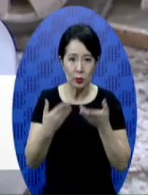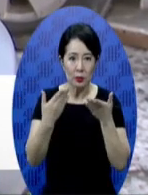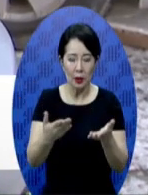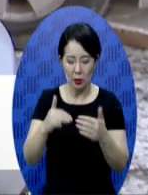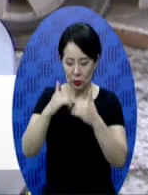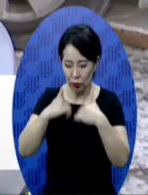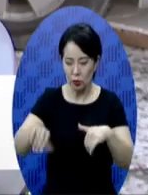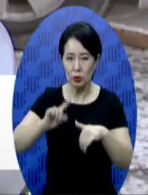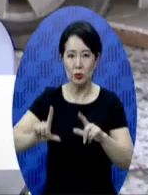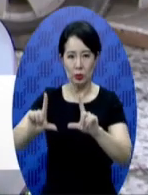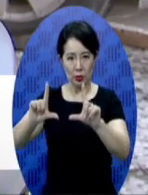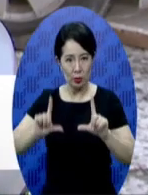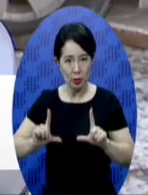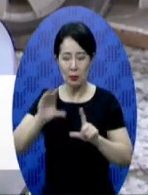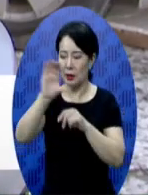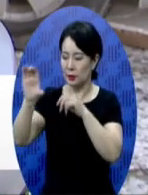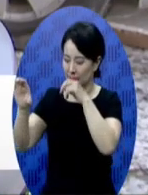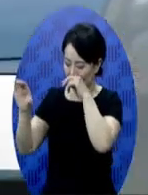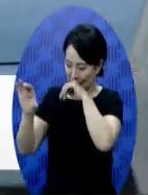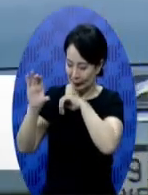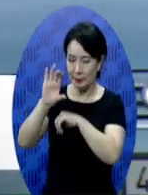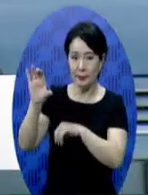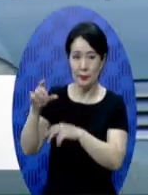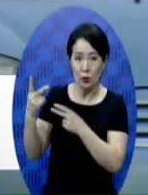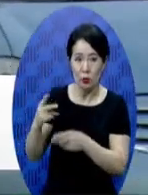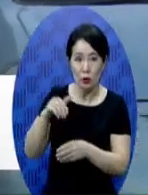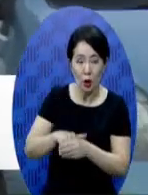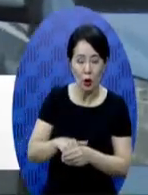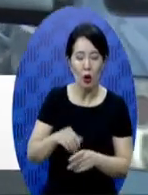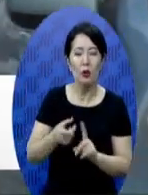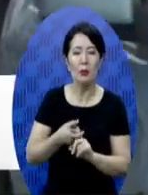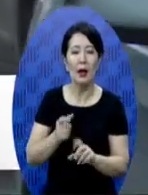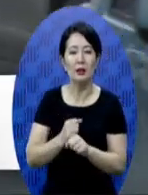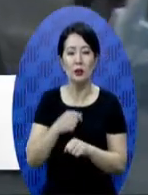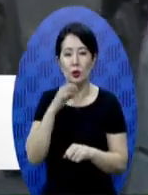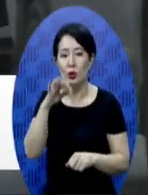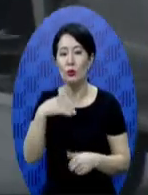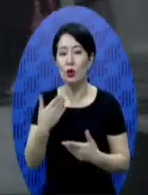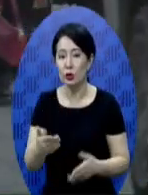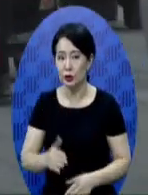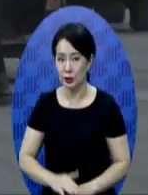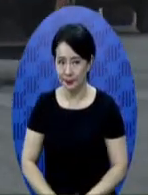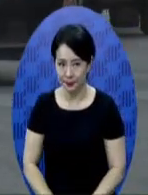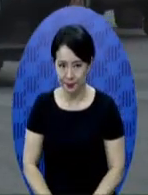үзүүлэх тусгай зөвшөөрөлтэй аж ахуй нэгжээр үйлчлүүлэхийг холбогдох албаныхан зөвлөж байна.